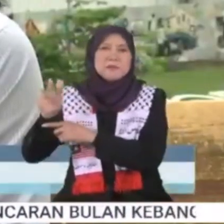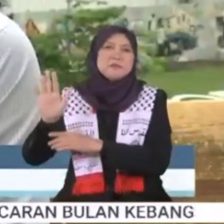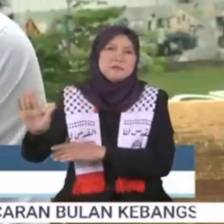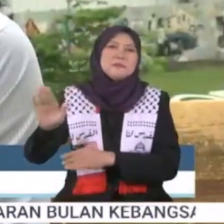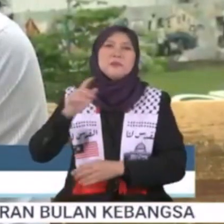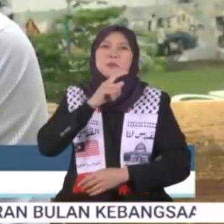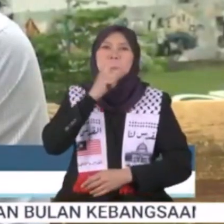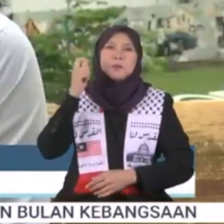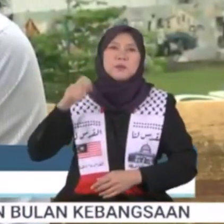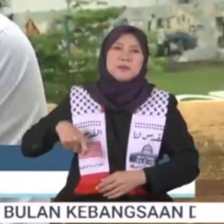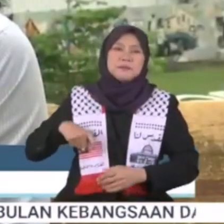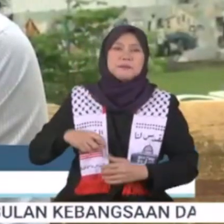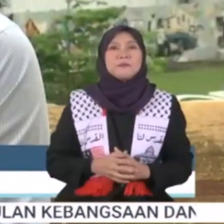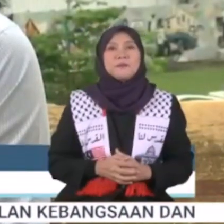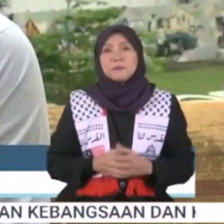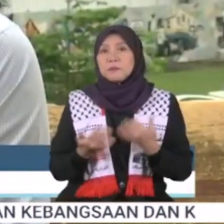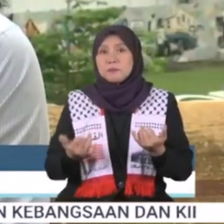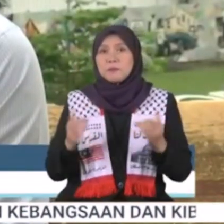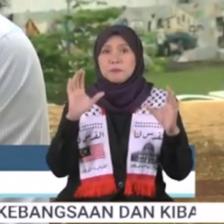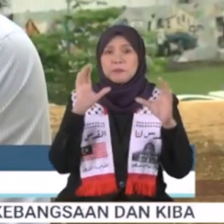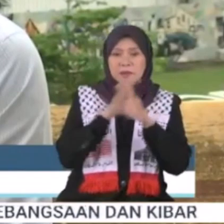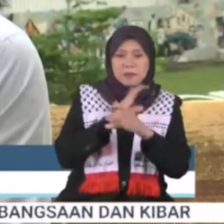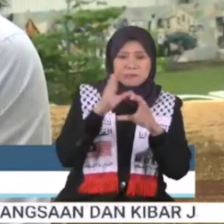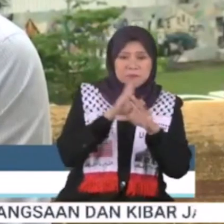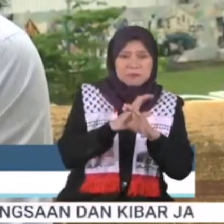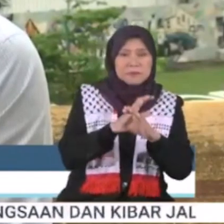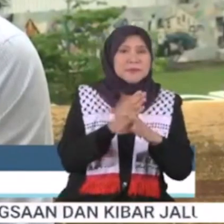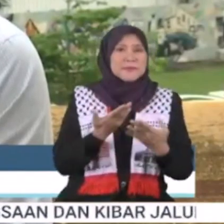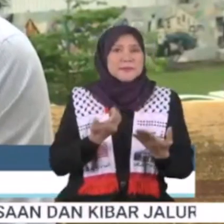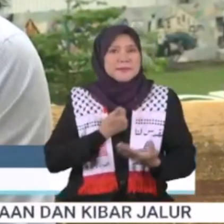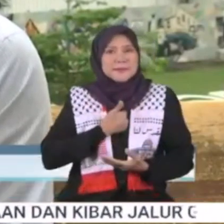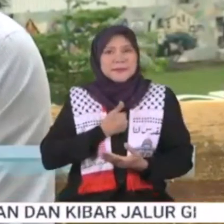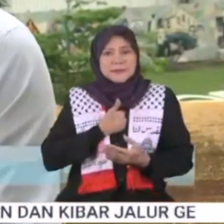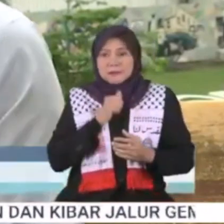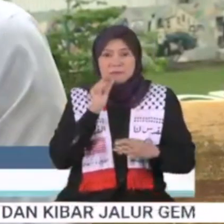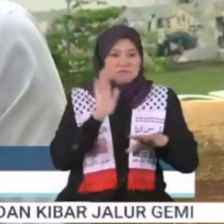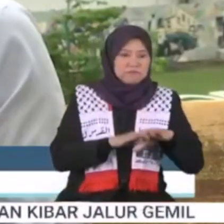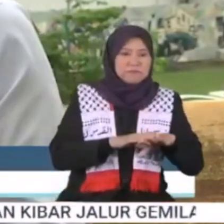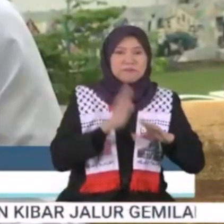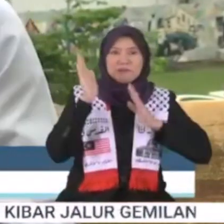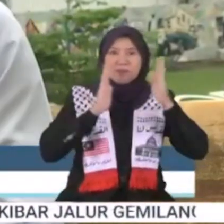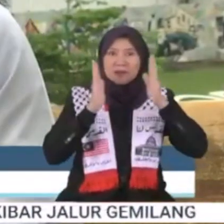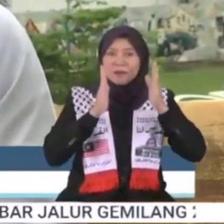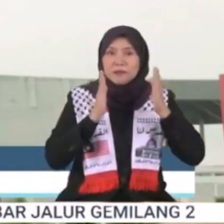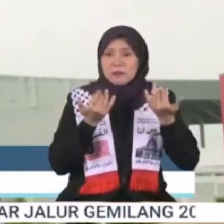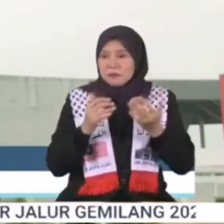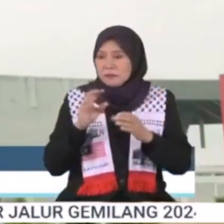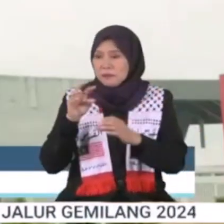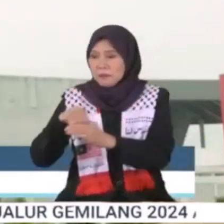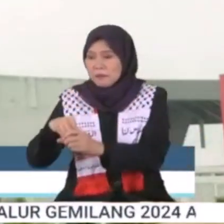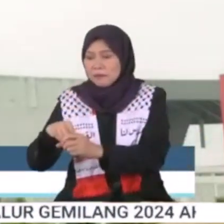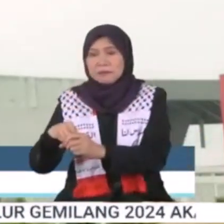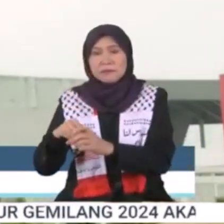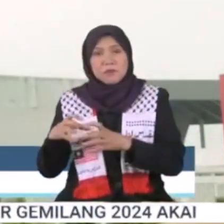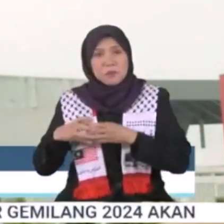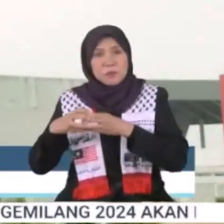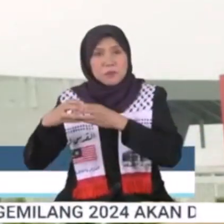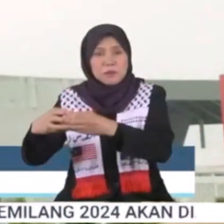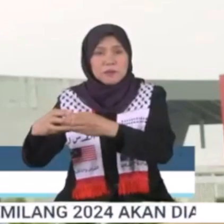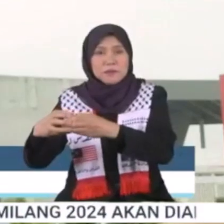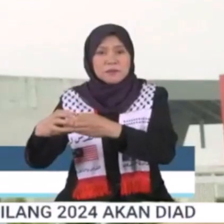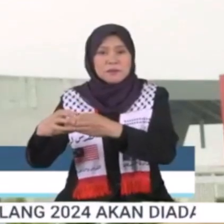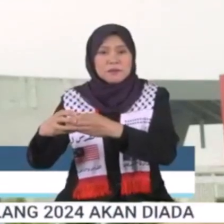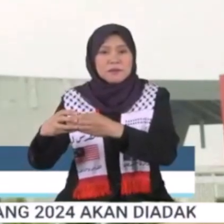berdepan dengan cabaran yang mungkin kita tak akan dapat rasa seperti di Malaysia ni. Sebab bila tiba-tiba kita dah dalam van, pintu kita